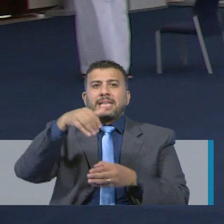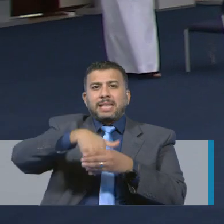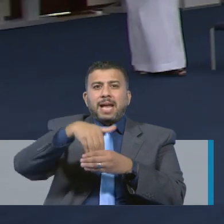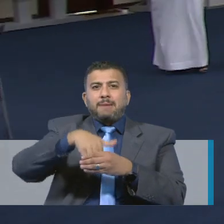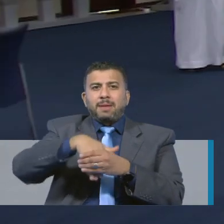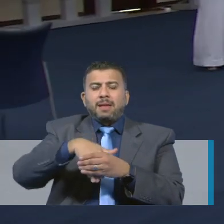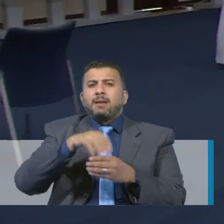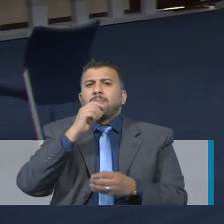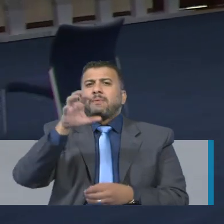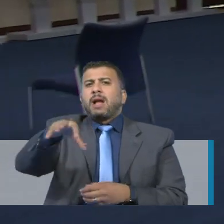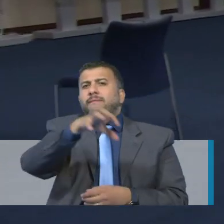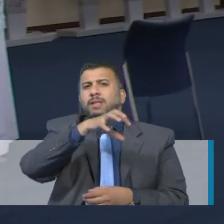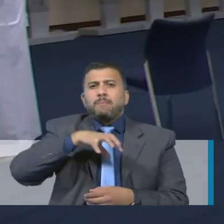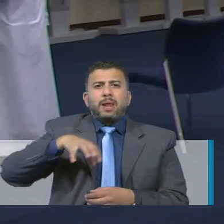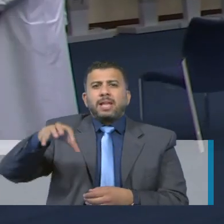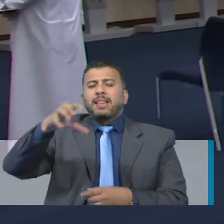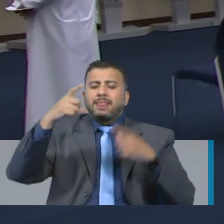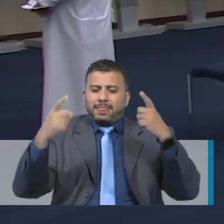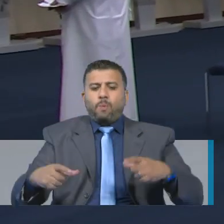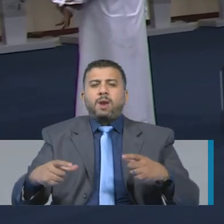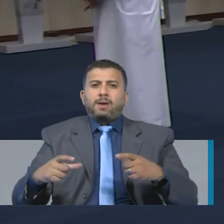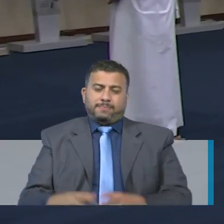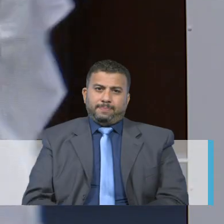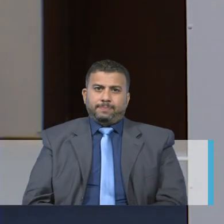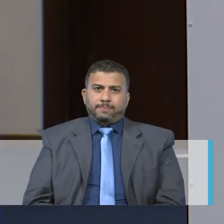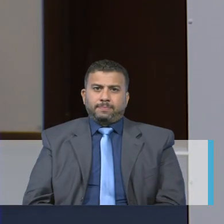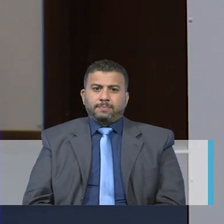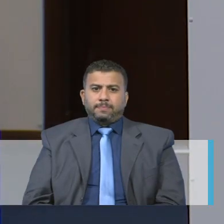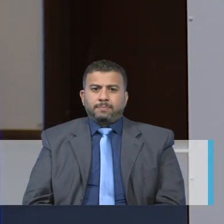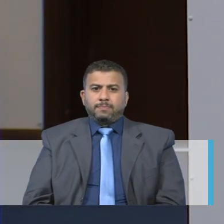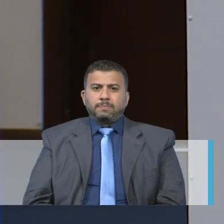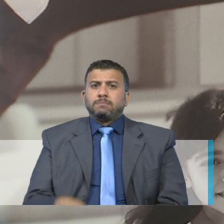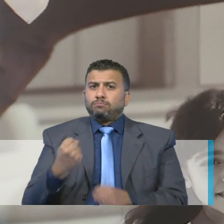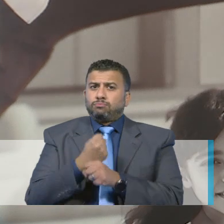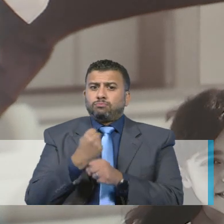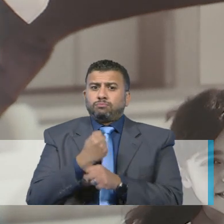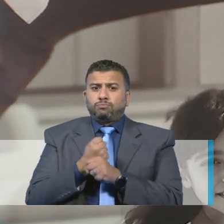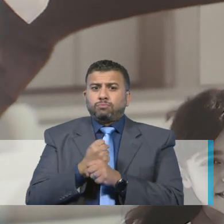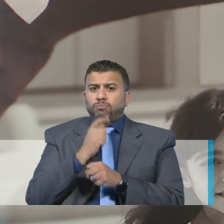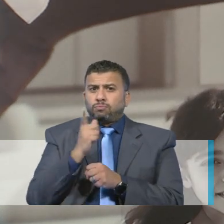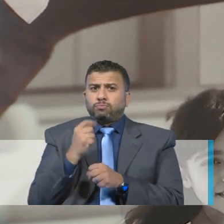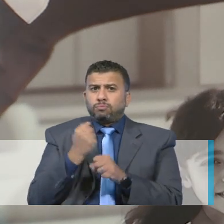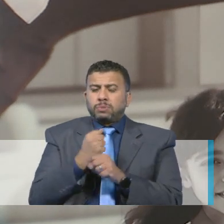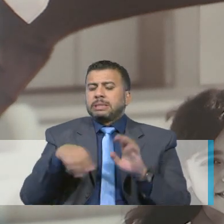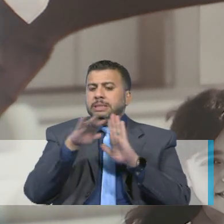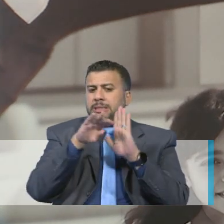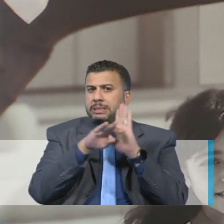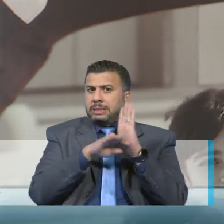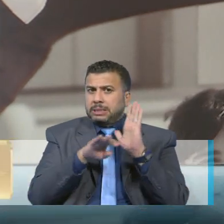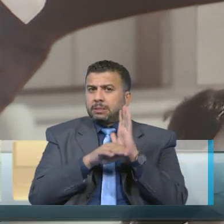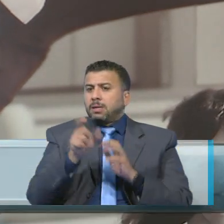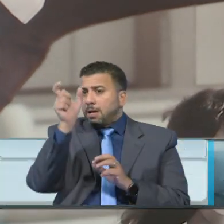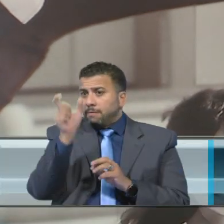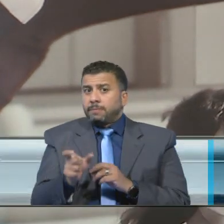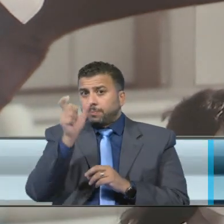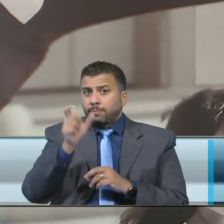مركزا انتخابيا في كافة مناطق الدولة. هناك جهود حول هذا التنظيم، هناك أفراد